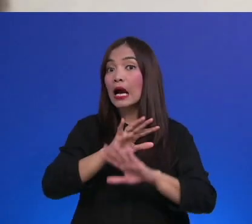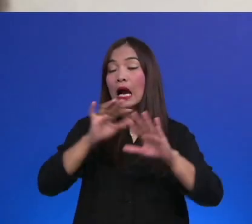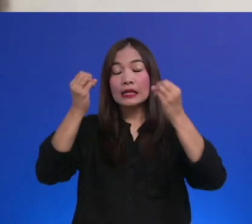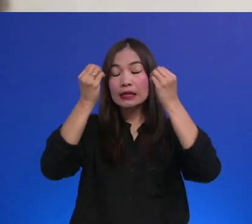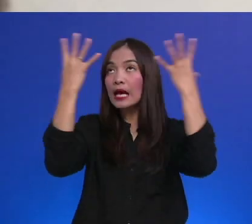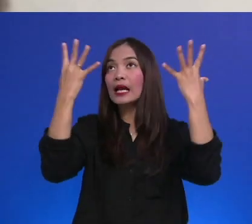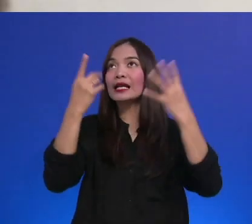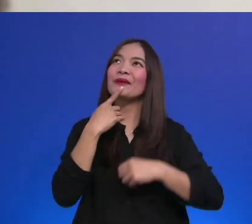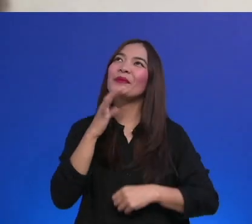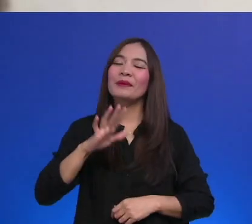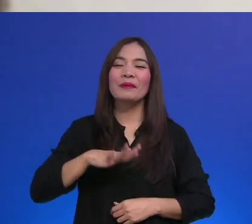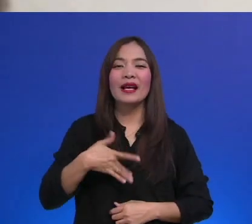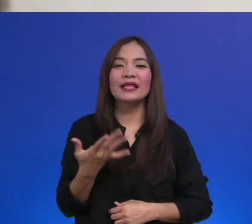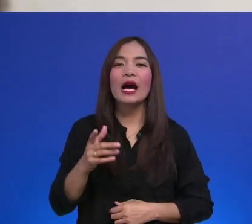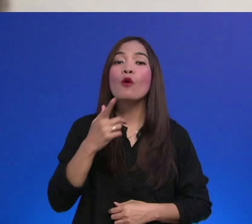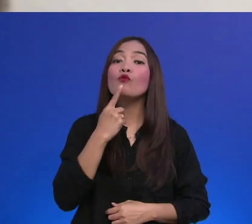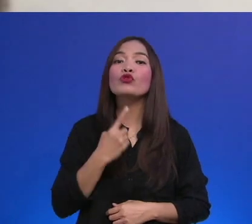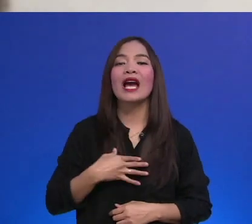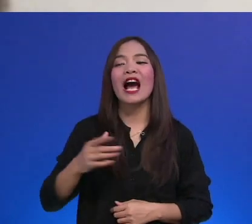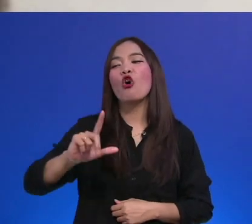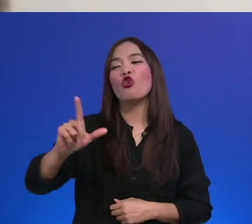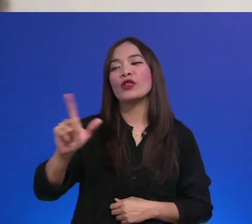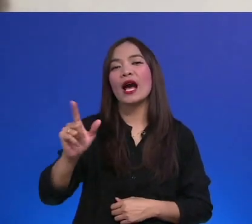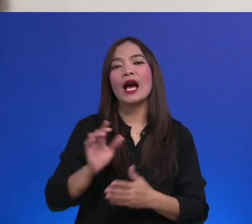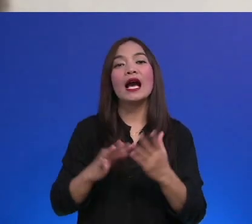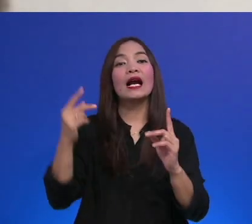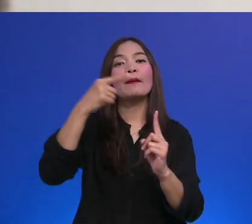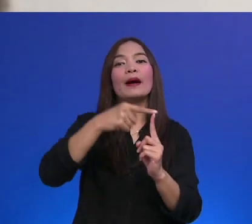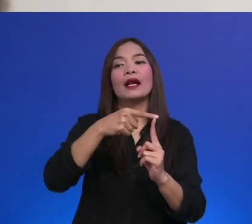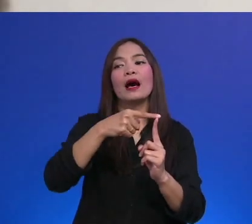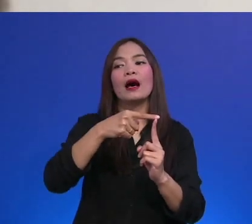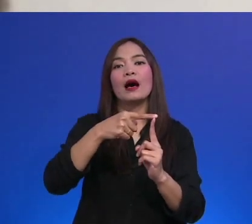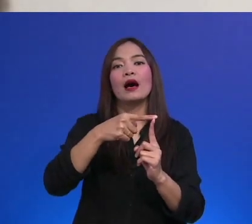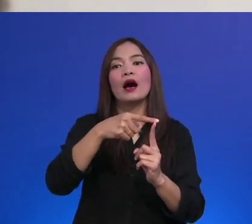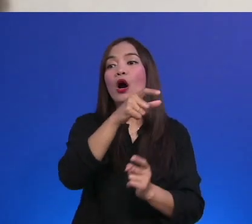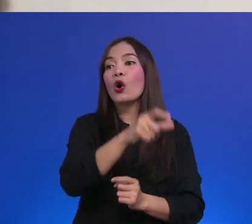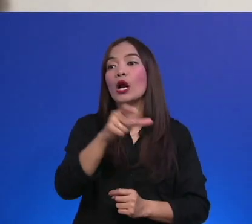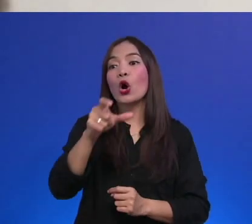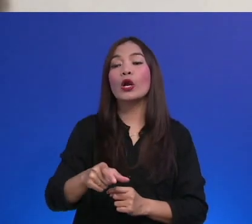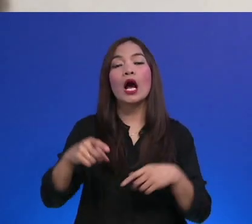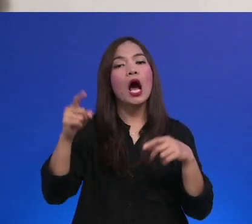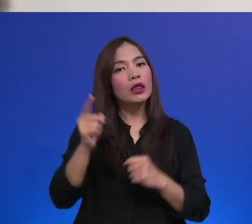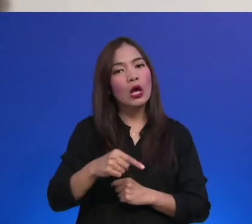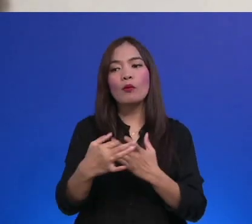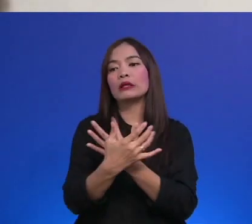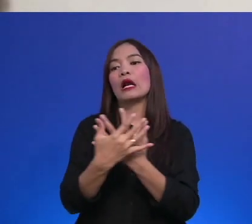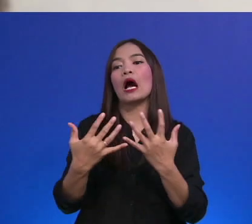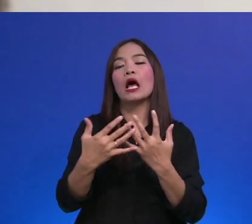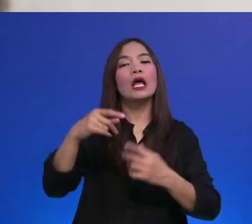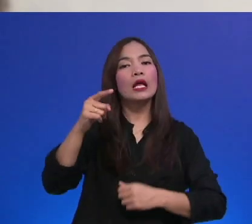berhutang kepada pihak-pihak ini sehingga tetap